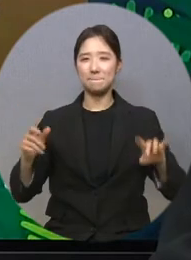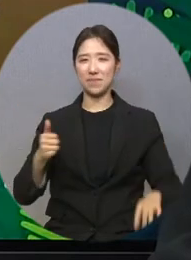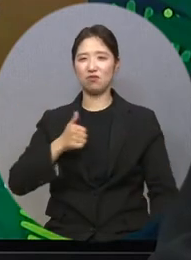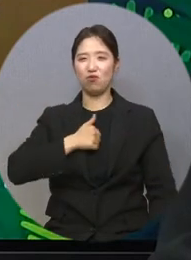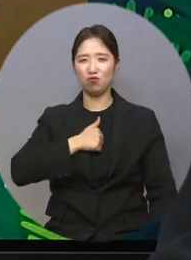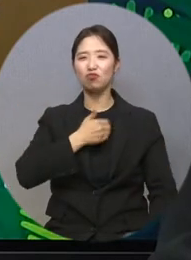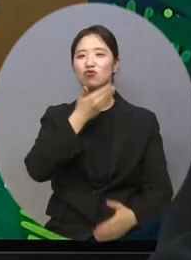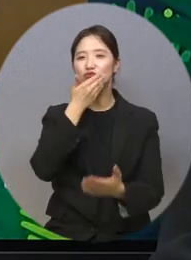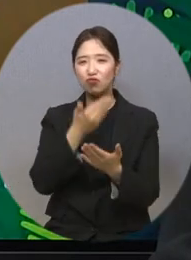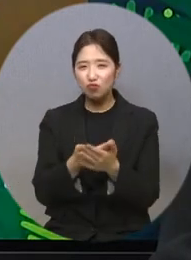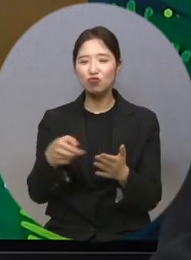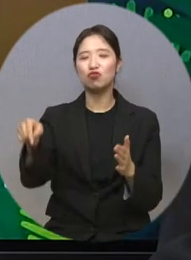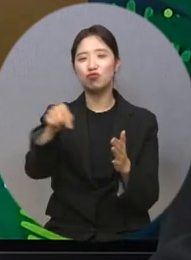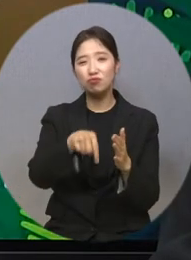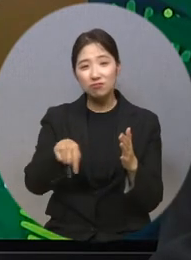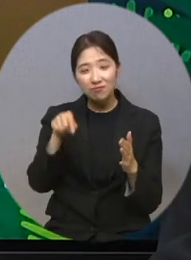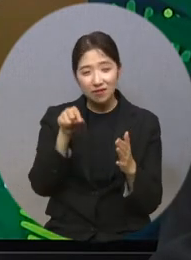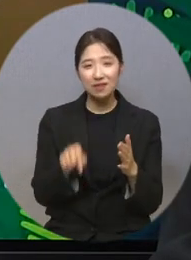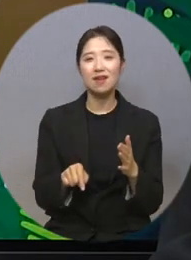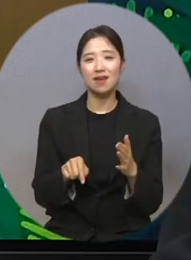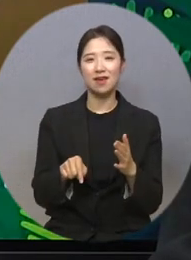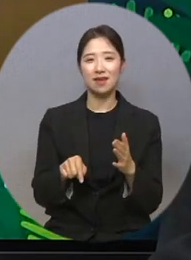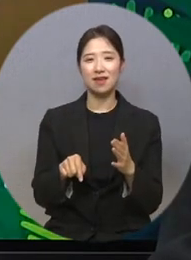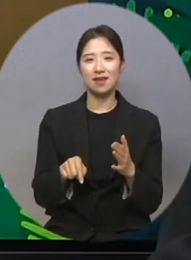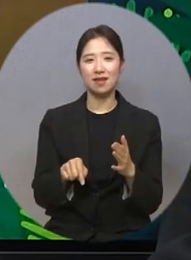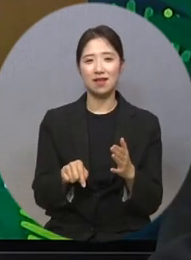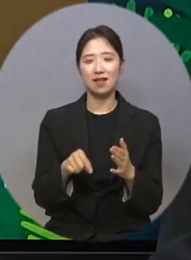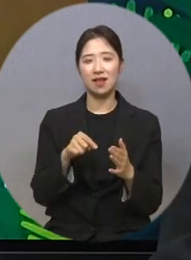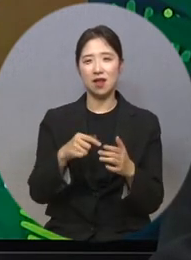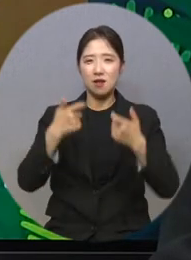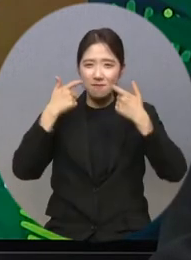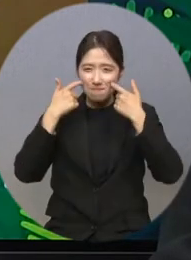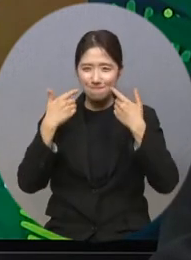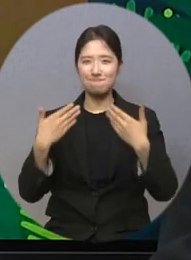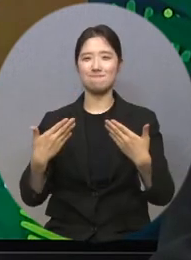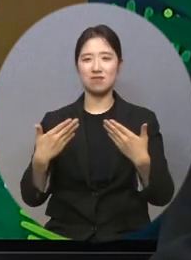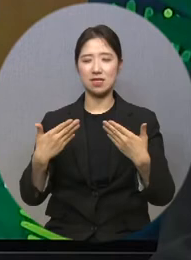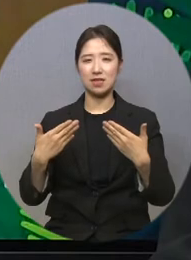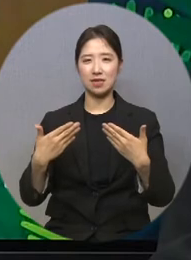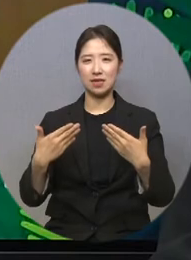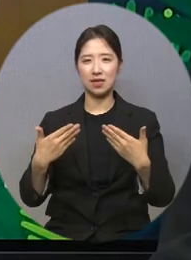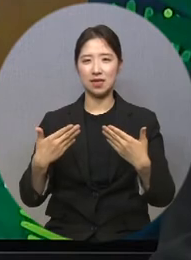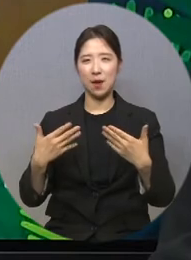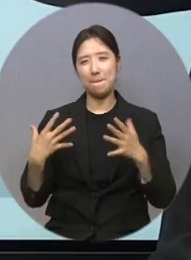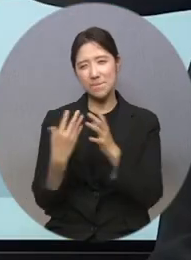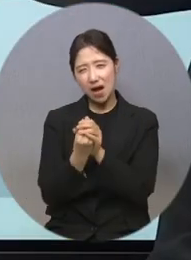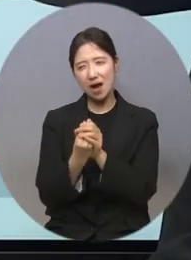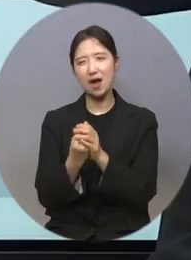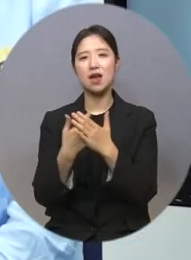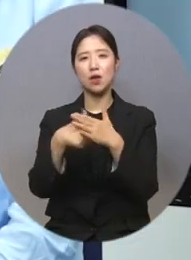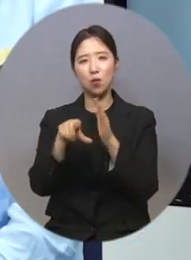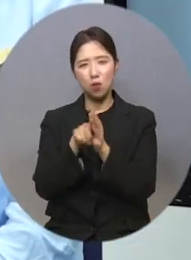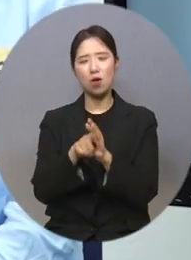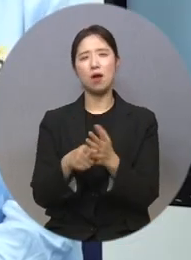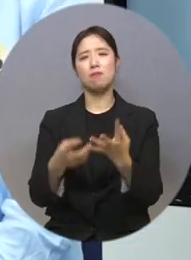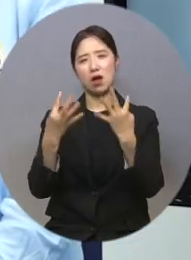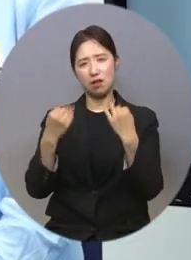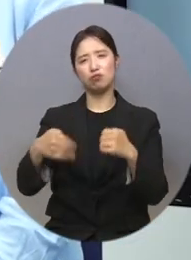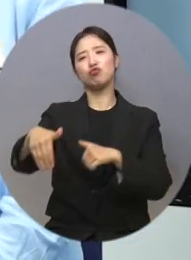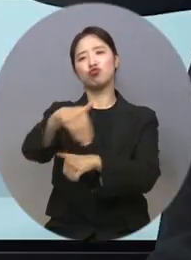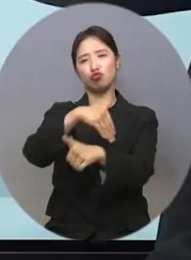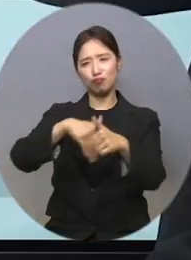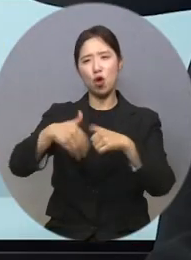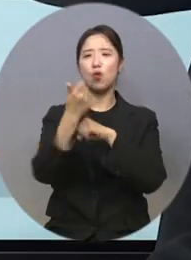중요하죠. 근데 그 정체성이 이렇게 정립되고 갖춰가기에는 많은